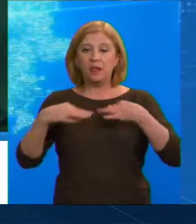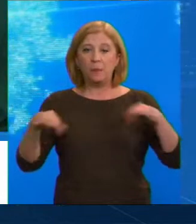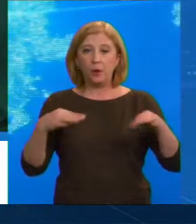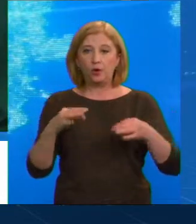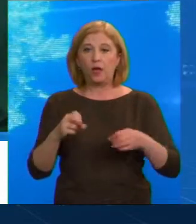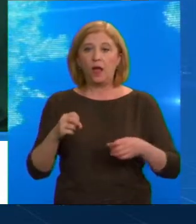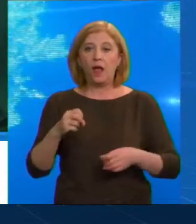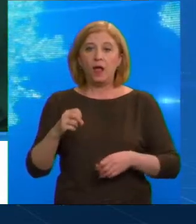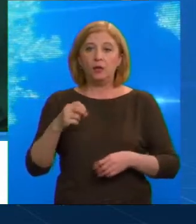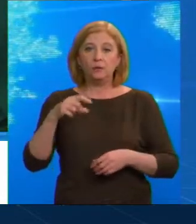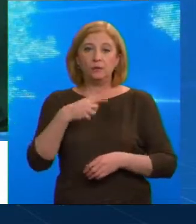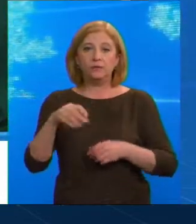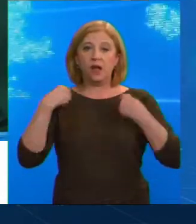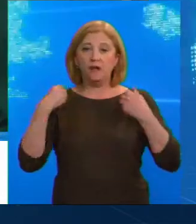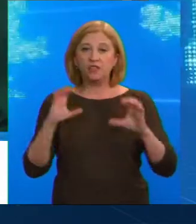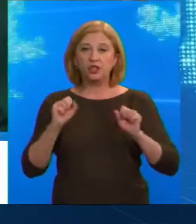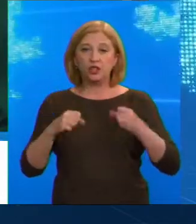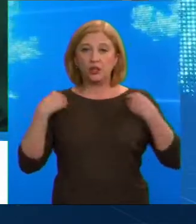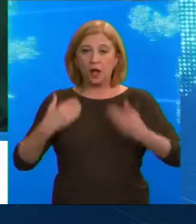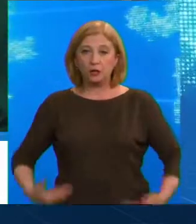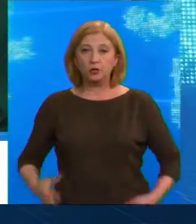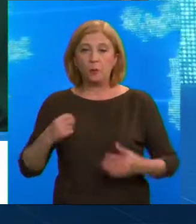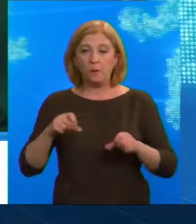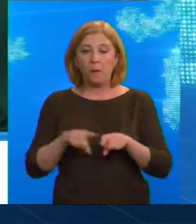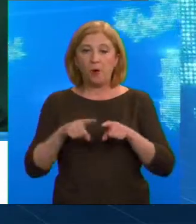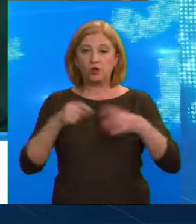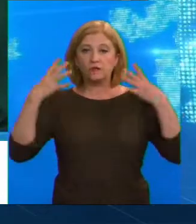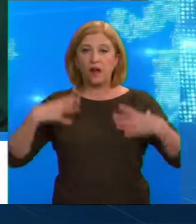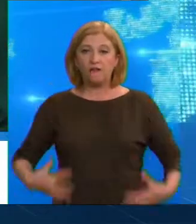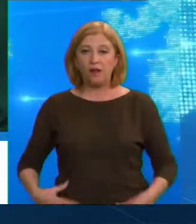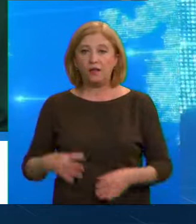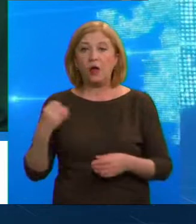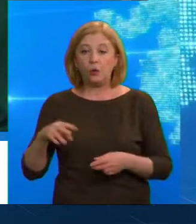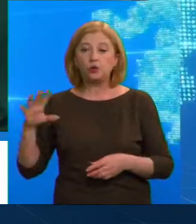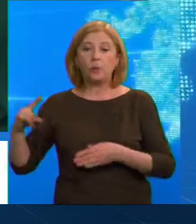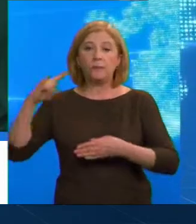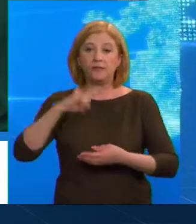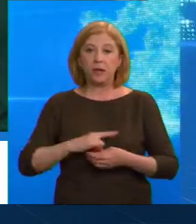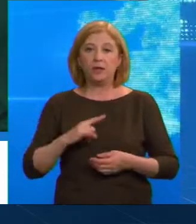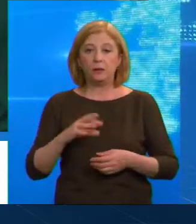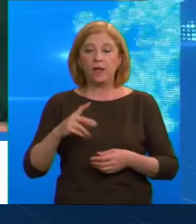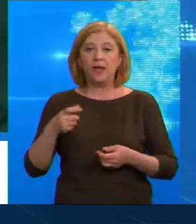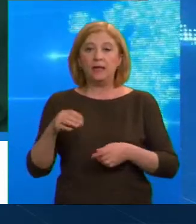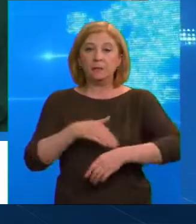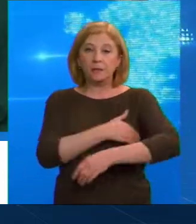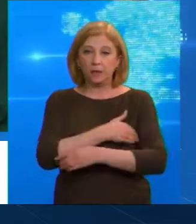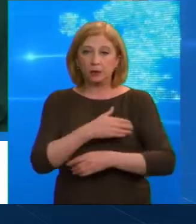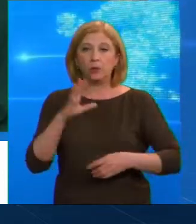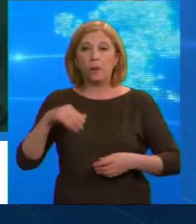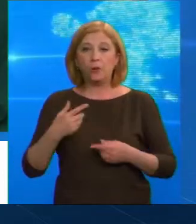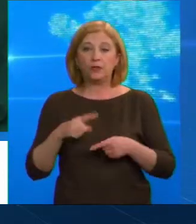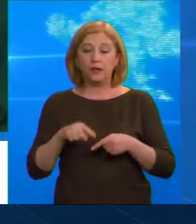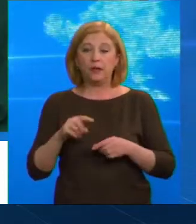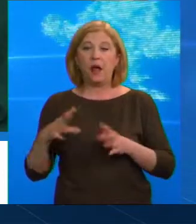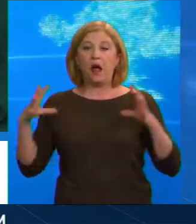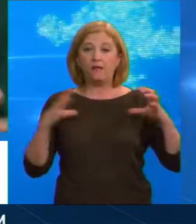стюарты и пилоты были одеты в защитные костюмы, похожие на скафандры. Уже после приземления у вахтовиков измеряют температуру, и после они садятся в